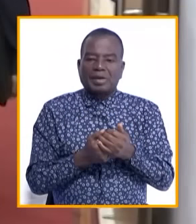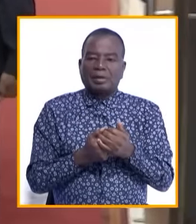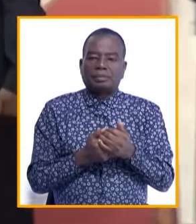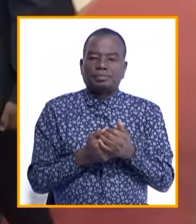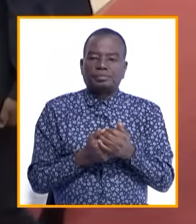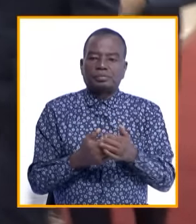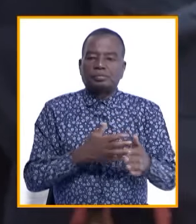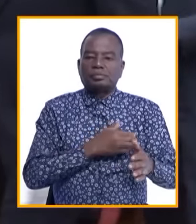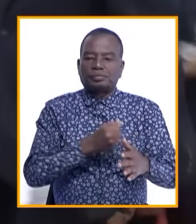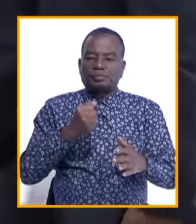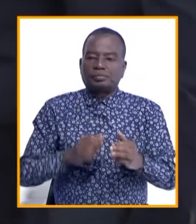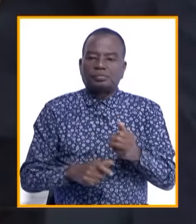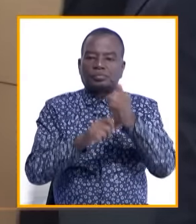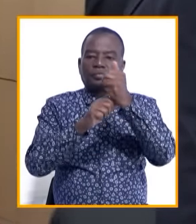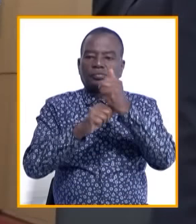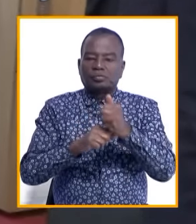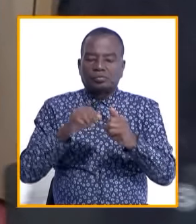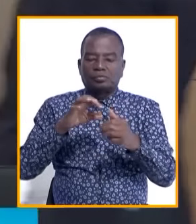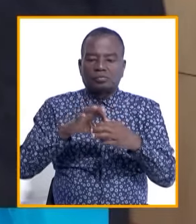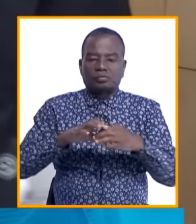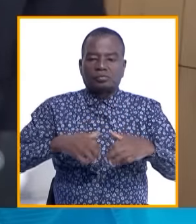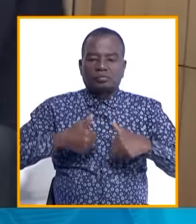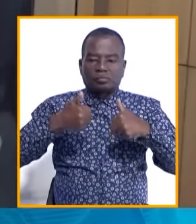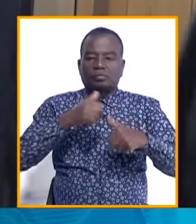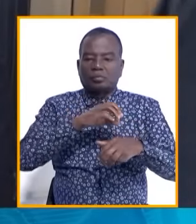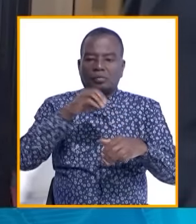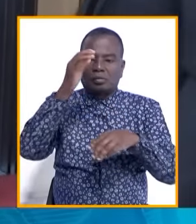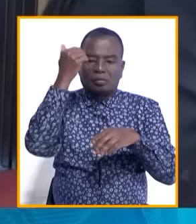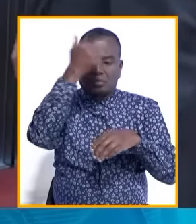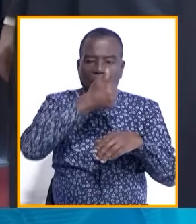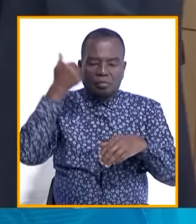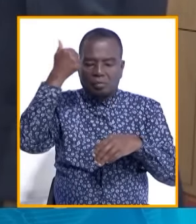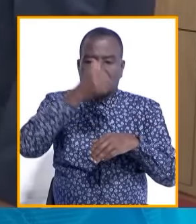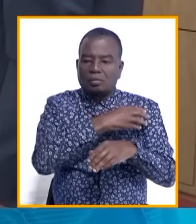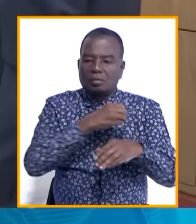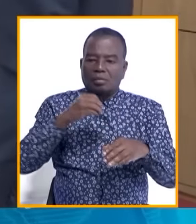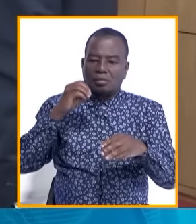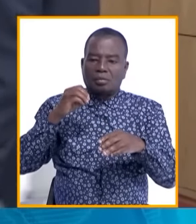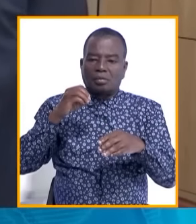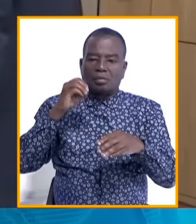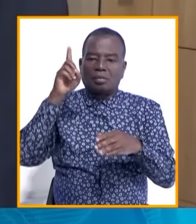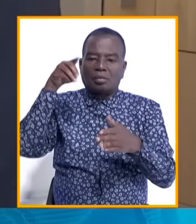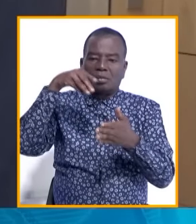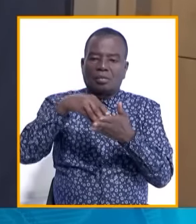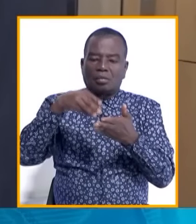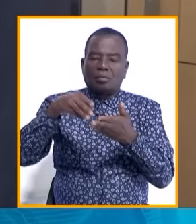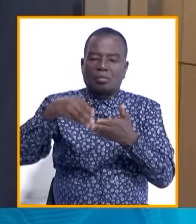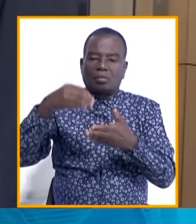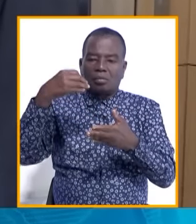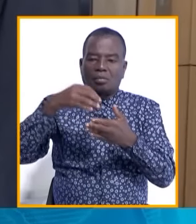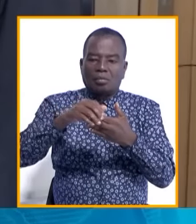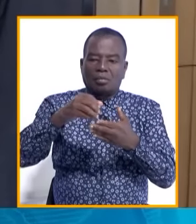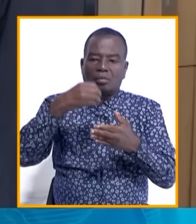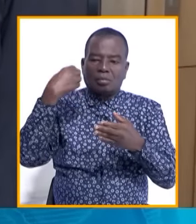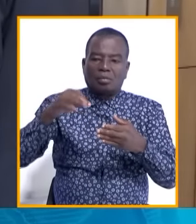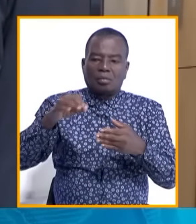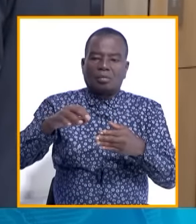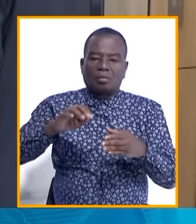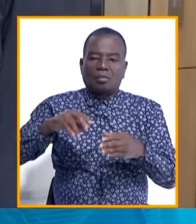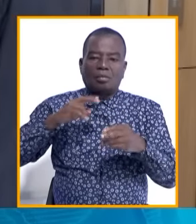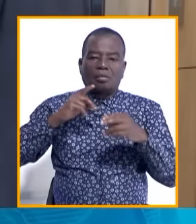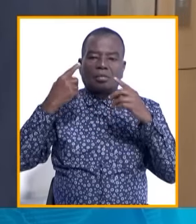la réponse de l'OMS à l'épidémie de la variole du singe en Afrique par une contribution d'environ 1 milliard de francs CFA vient d'annoncer